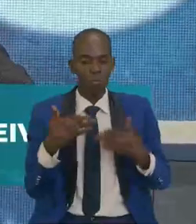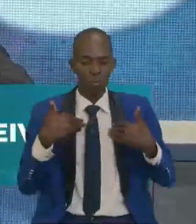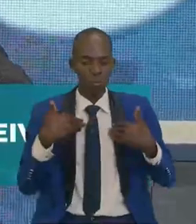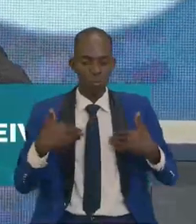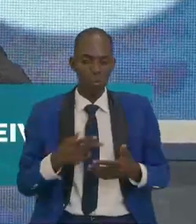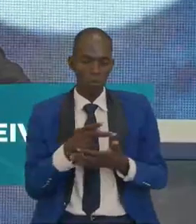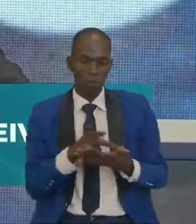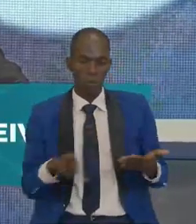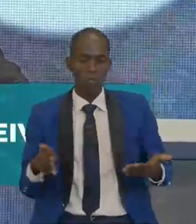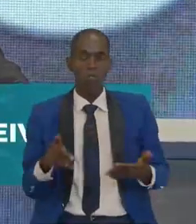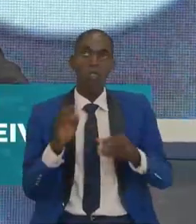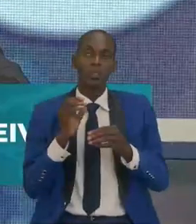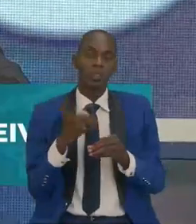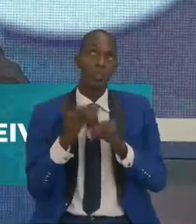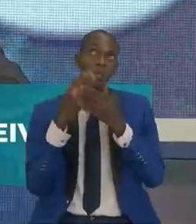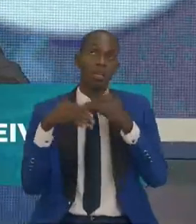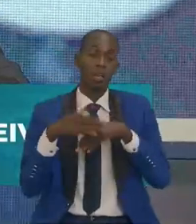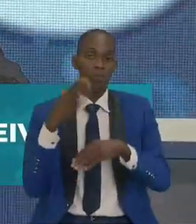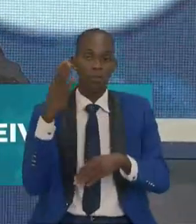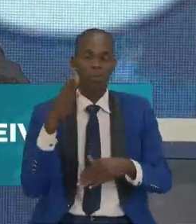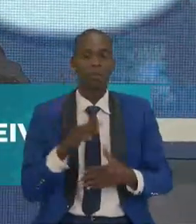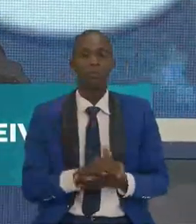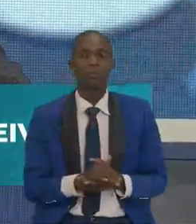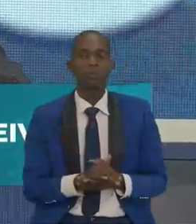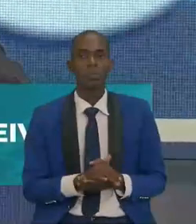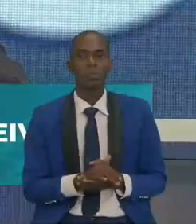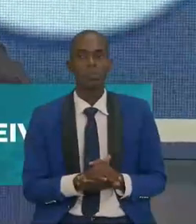nous avons l'abondance